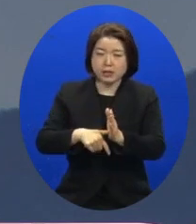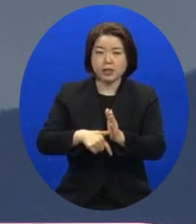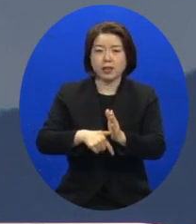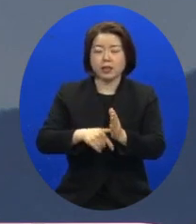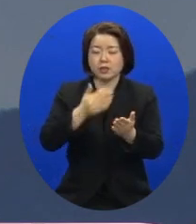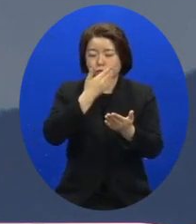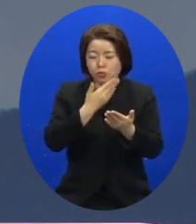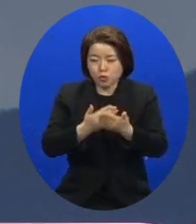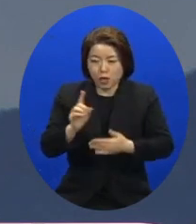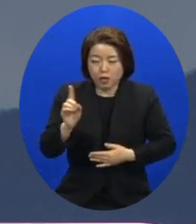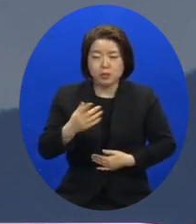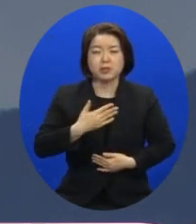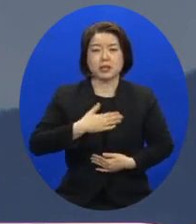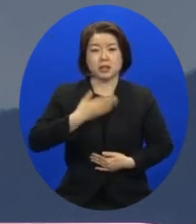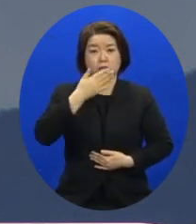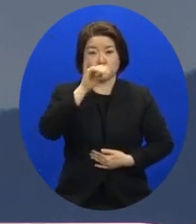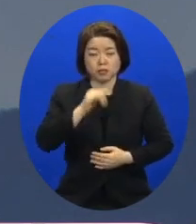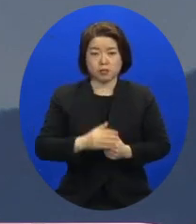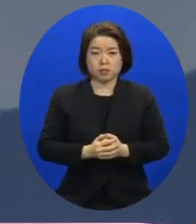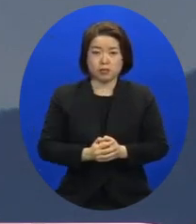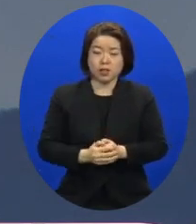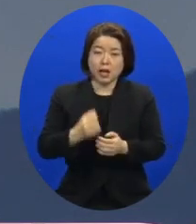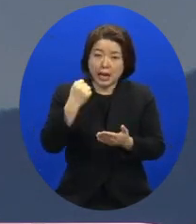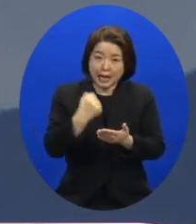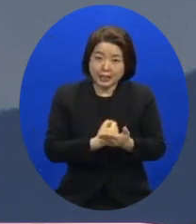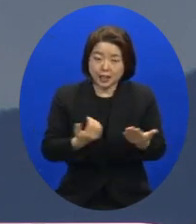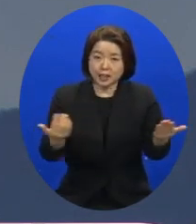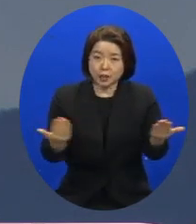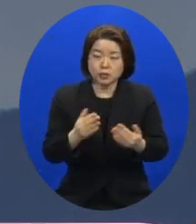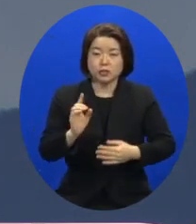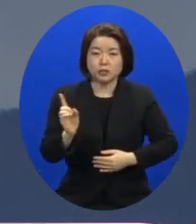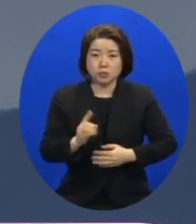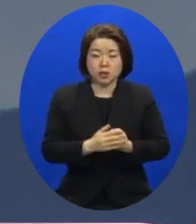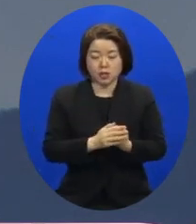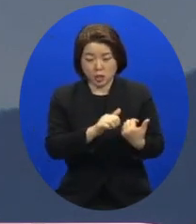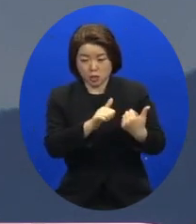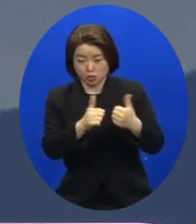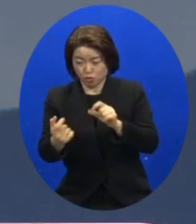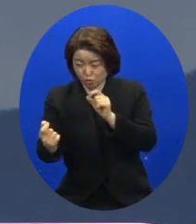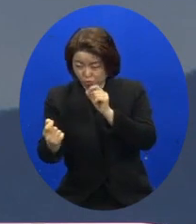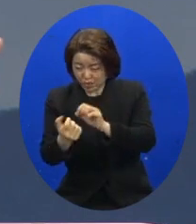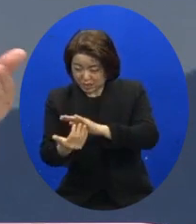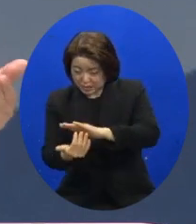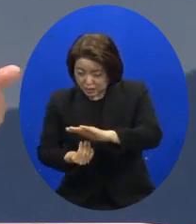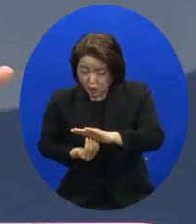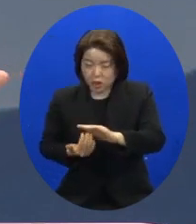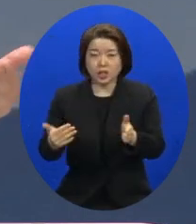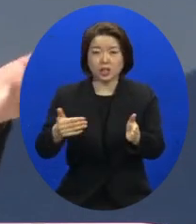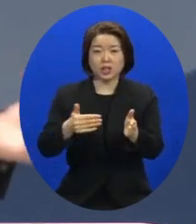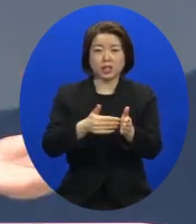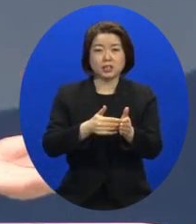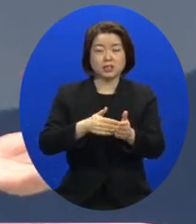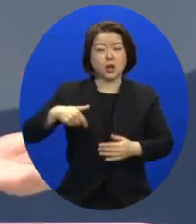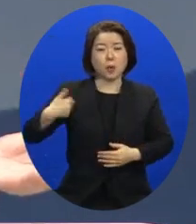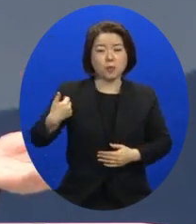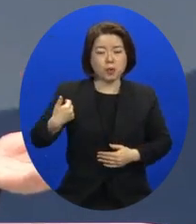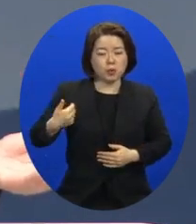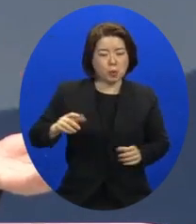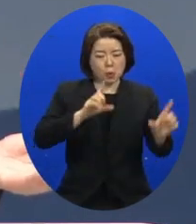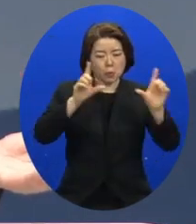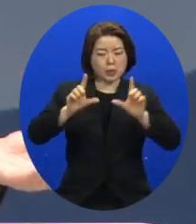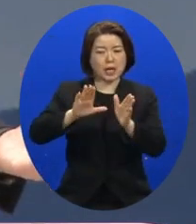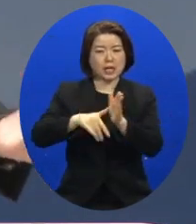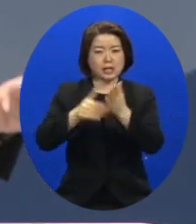됩니다. 안타까운 것은 죽음 앞에 서기 전까지 그걸 모르고 지날 때가 많다는